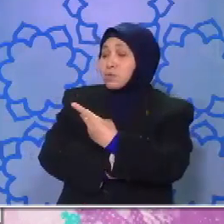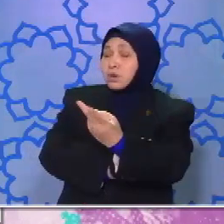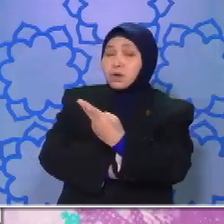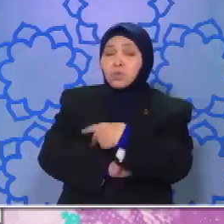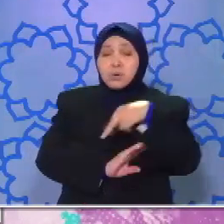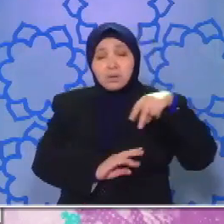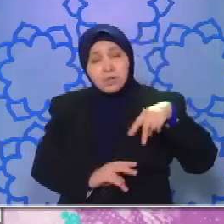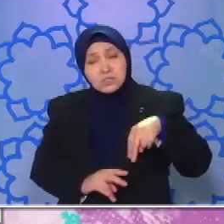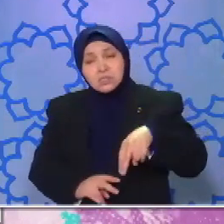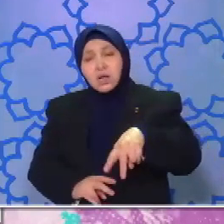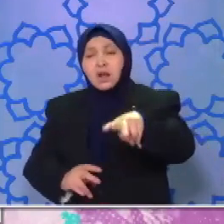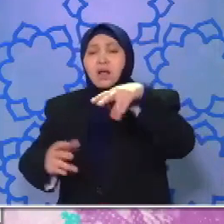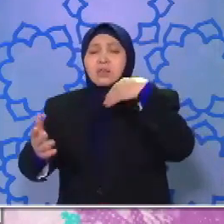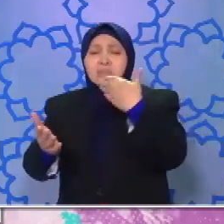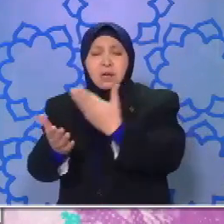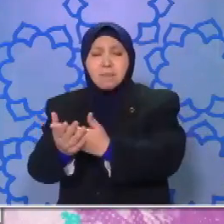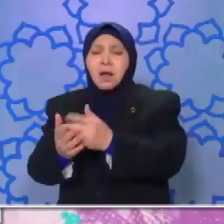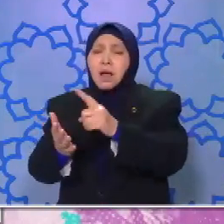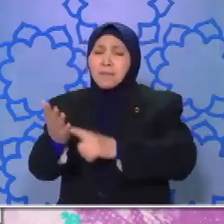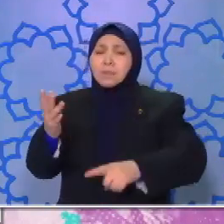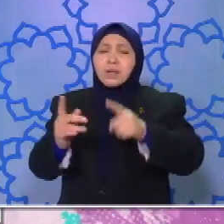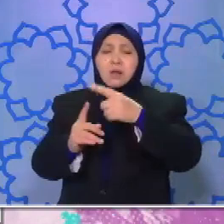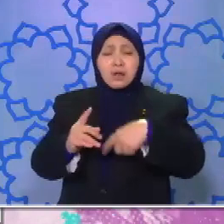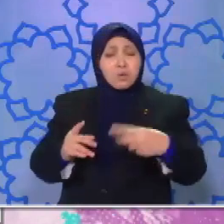فانطلقا حتى